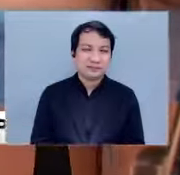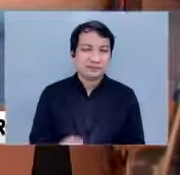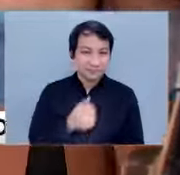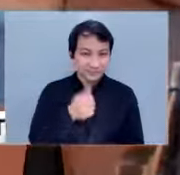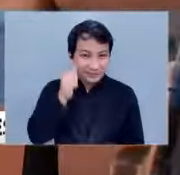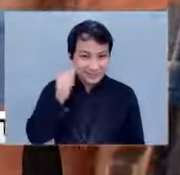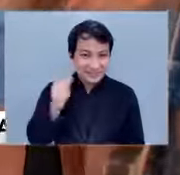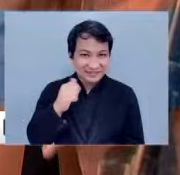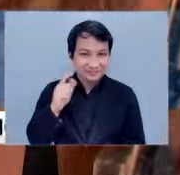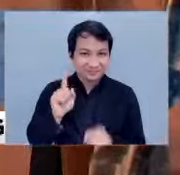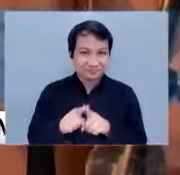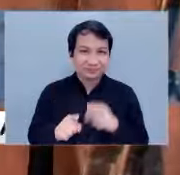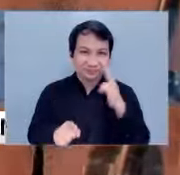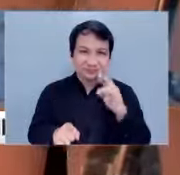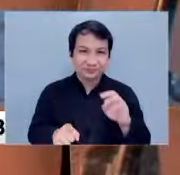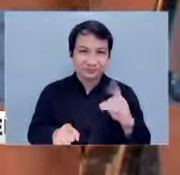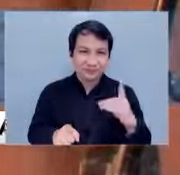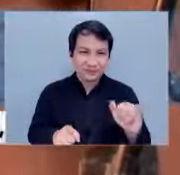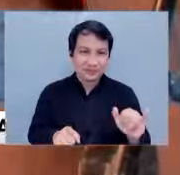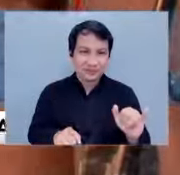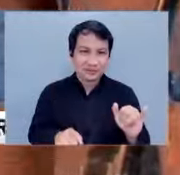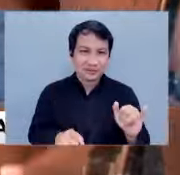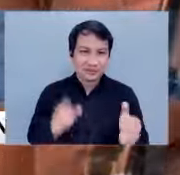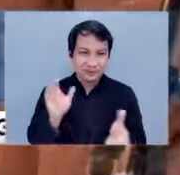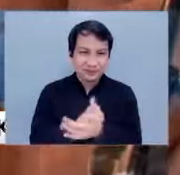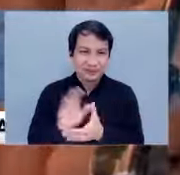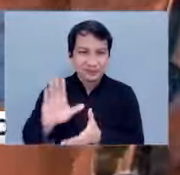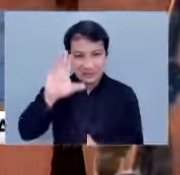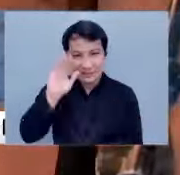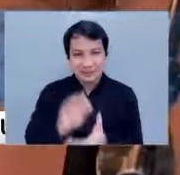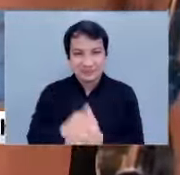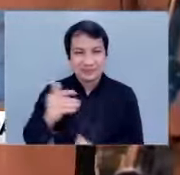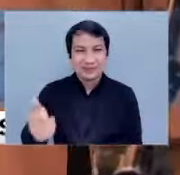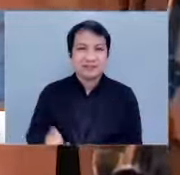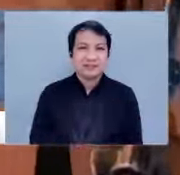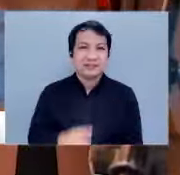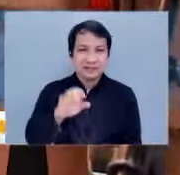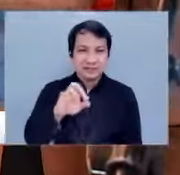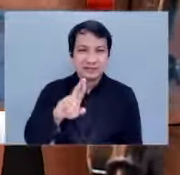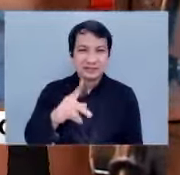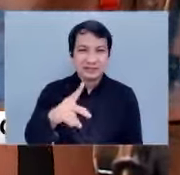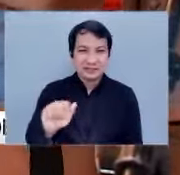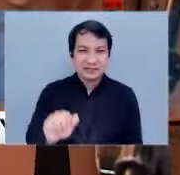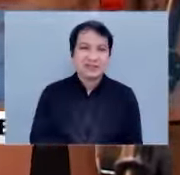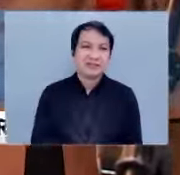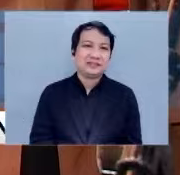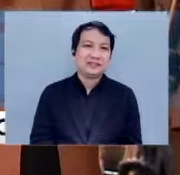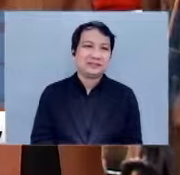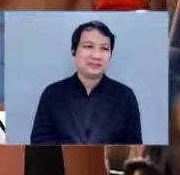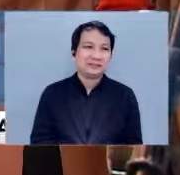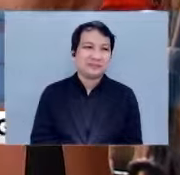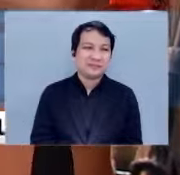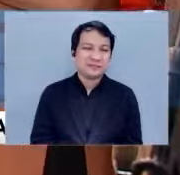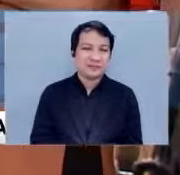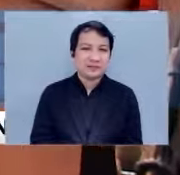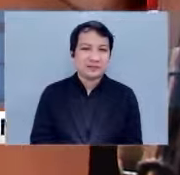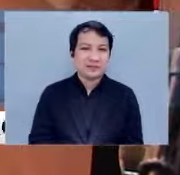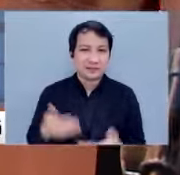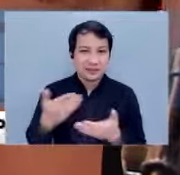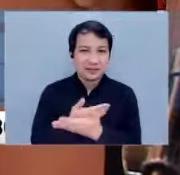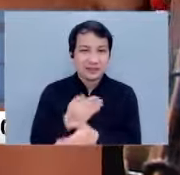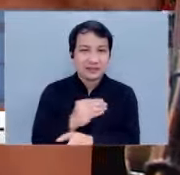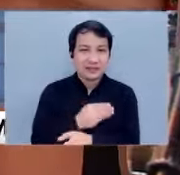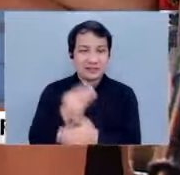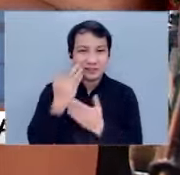si Randy. Tsaka kaklase ko yung asawa niya, si Erica sa InSight, di ba? Andrew, itong bagong musical, papasukin niya na